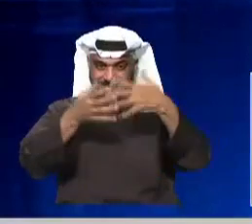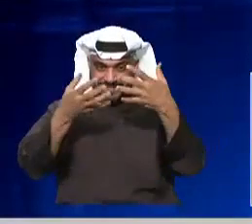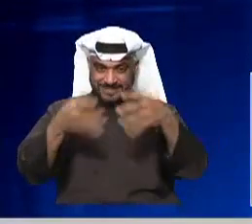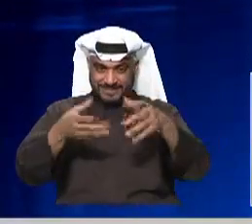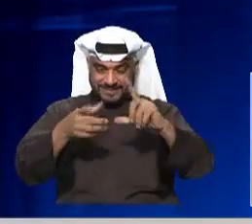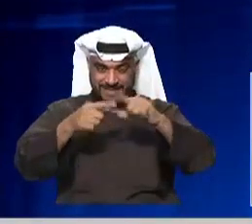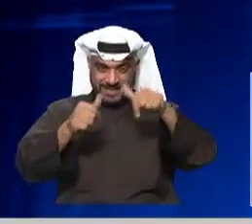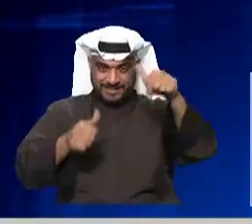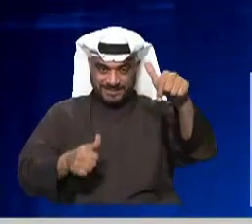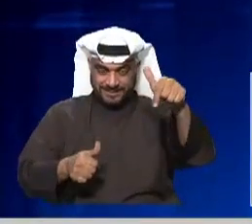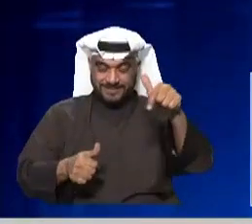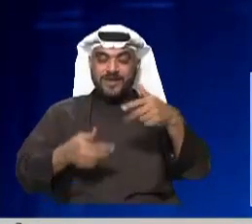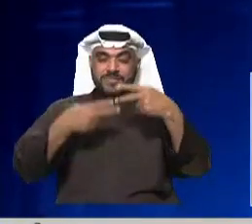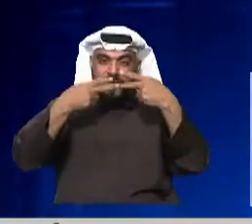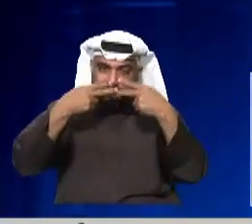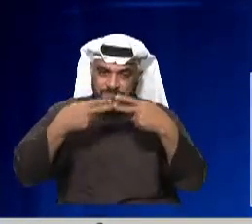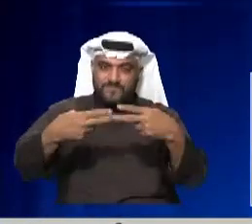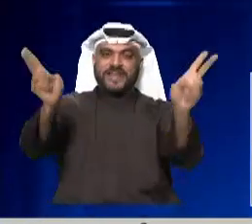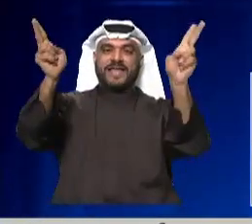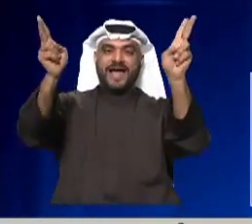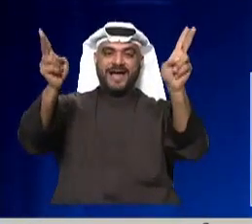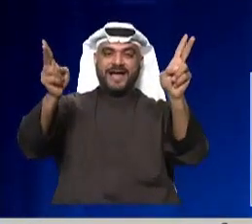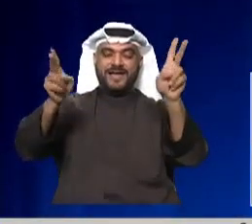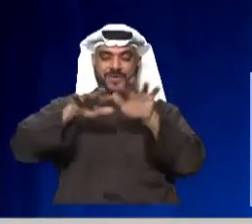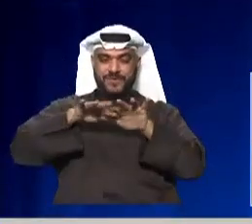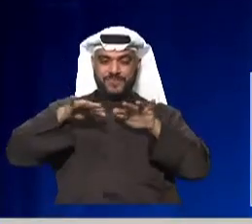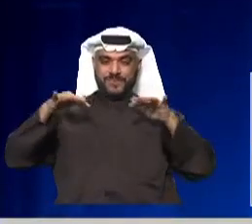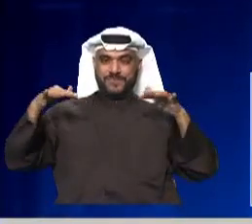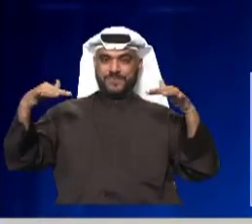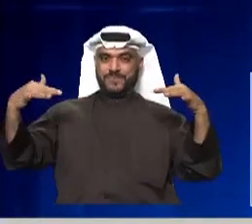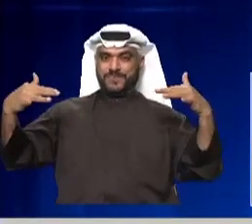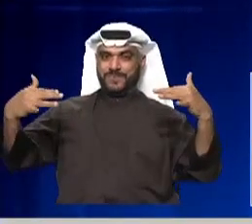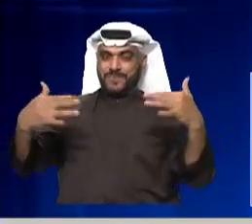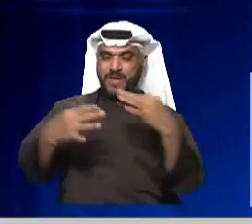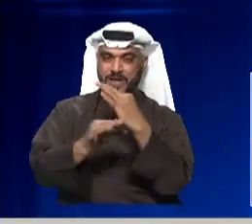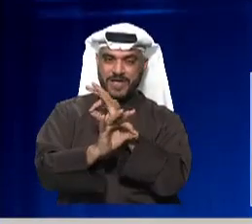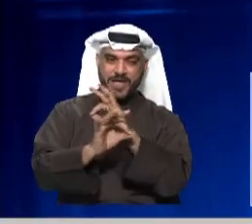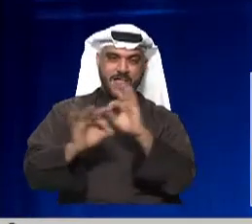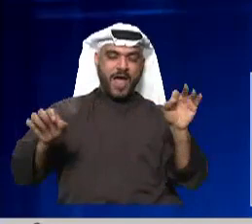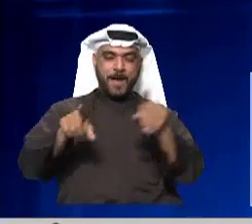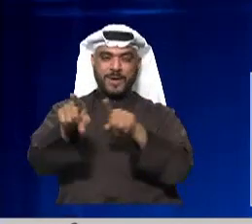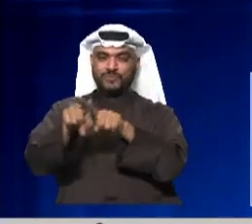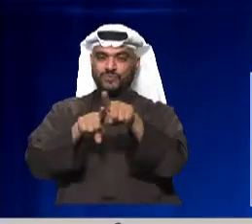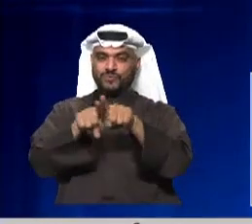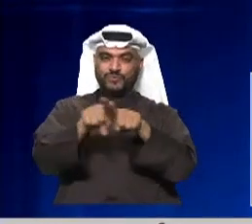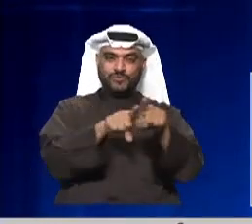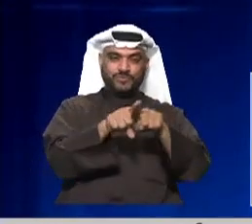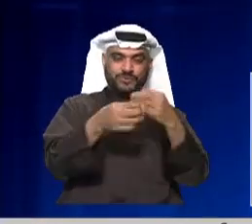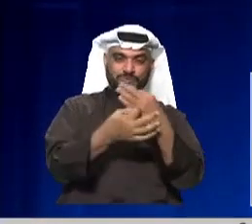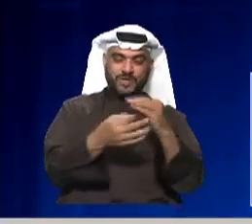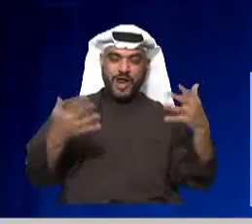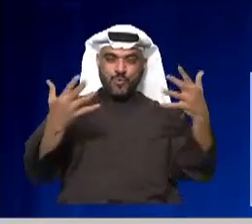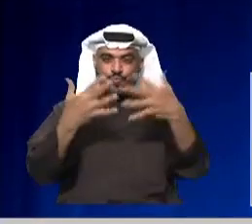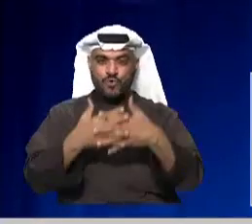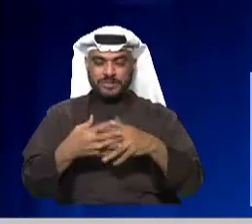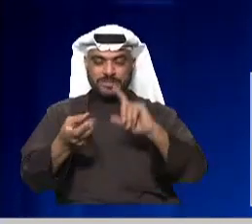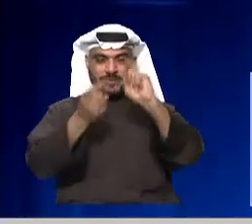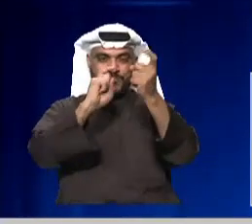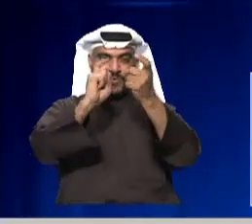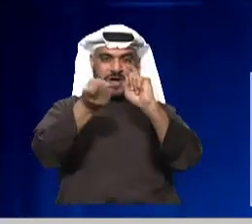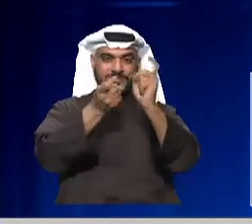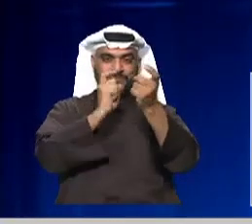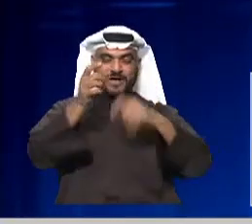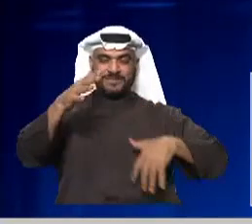عن بلغ سروره بالتجمع الرياضي الاخوي الذي جمع الاشقاء والمشاركين في دوره كاس الخليج